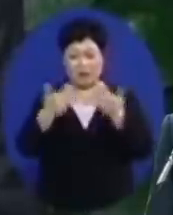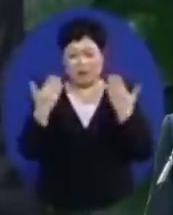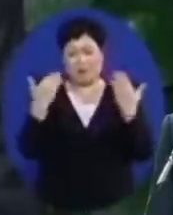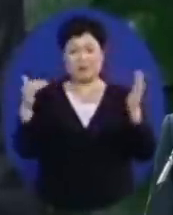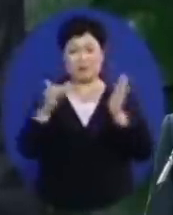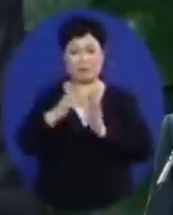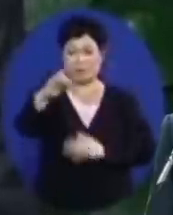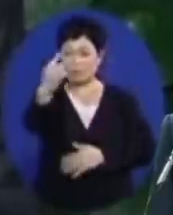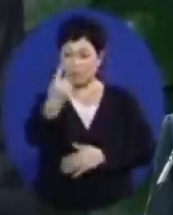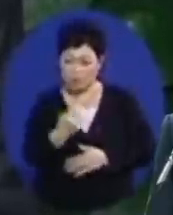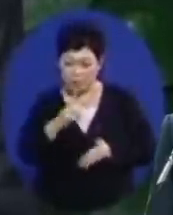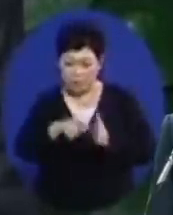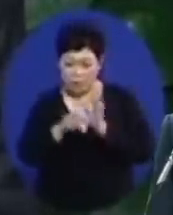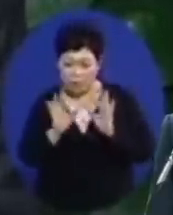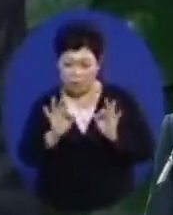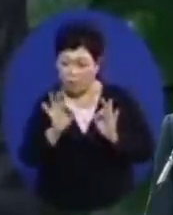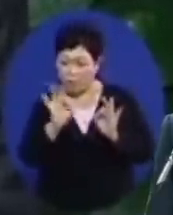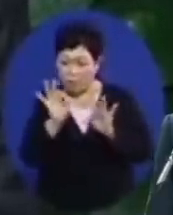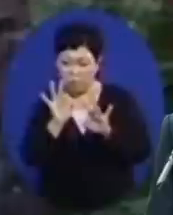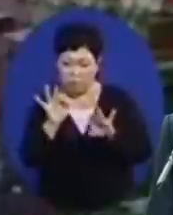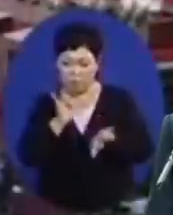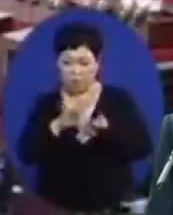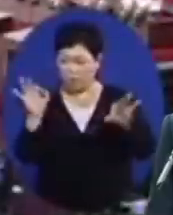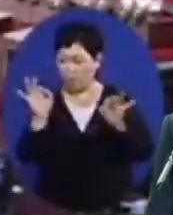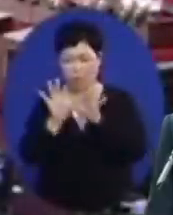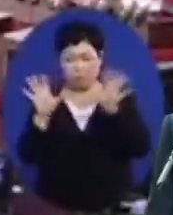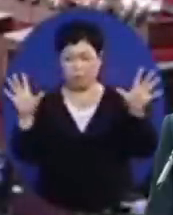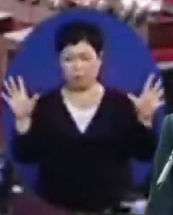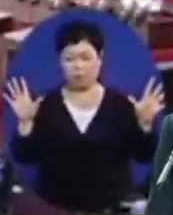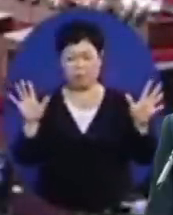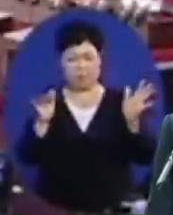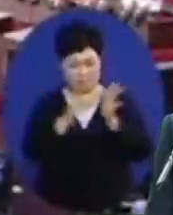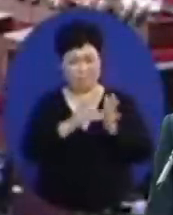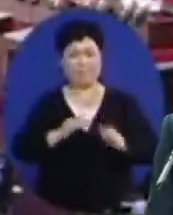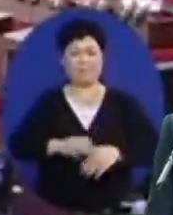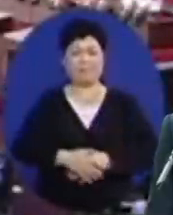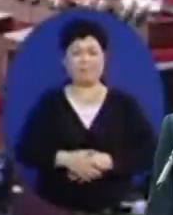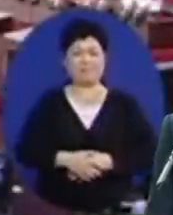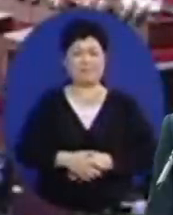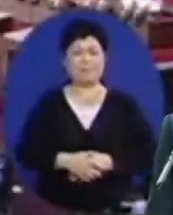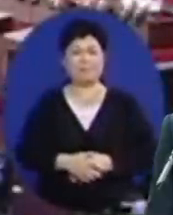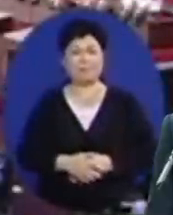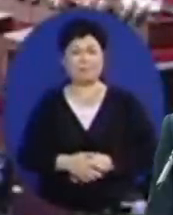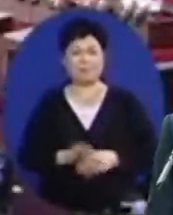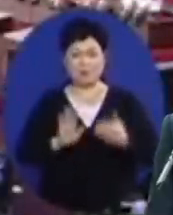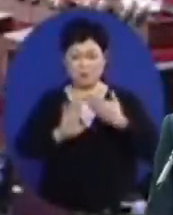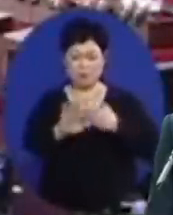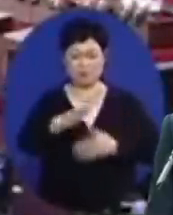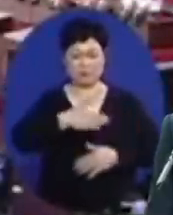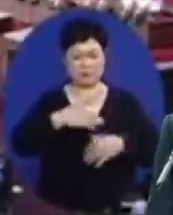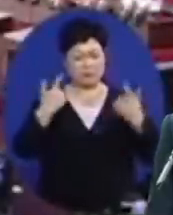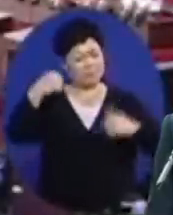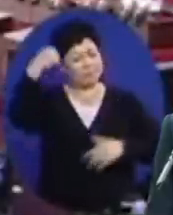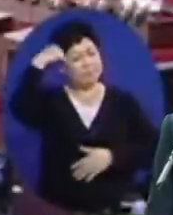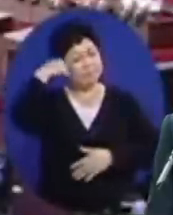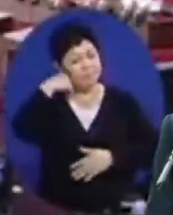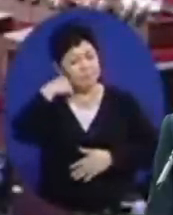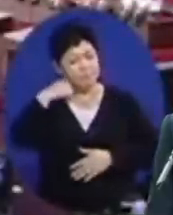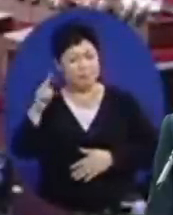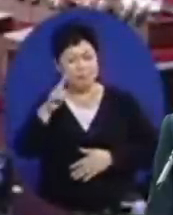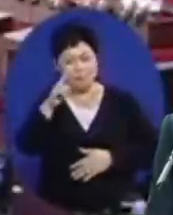돌아올 때 보면 거품 몬데간데 없습니다. 다 사라지고 마는 것입니다. 그 후에 제가 늘 느낀 것은